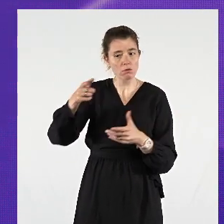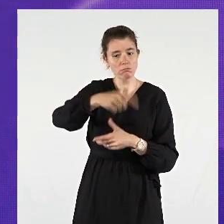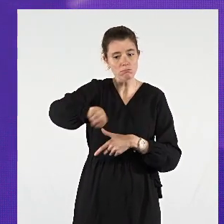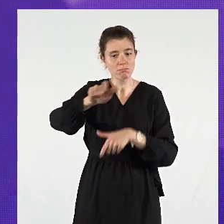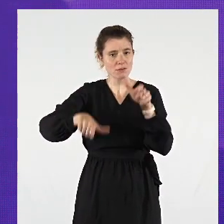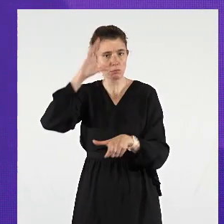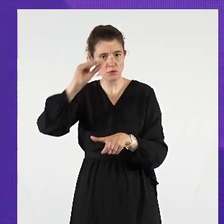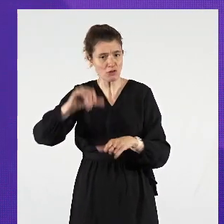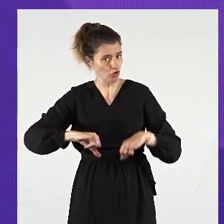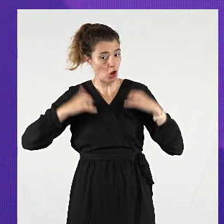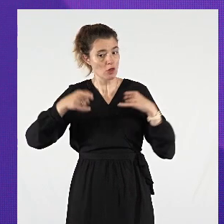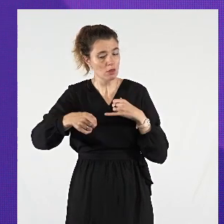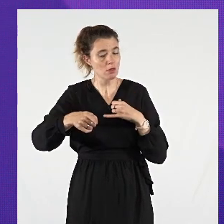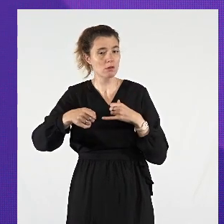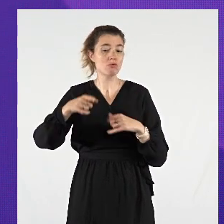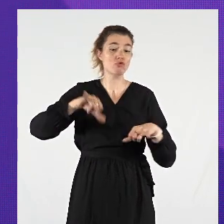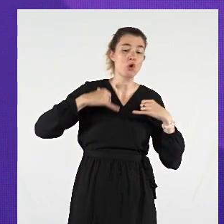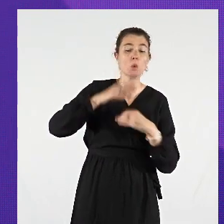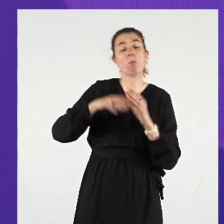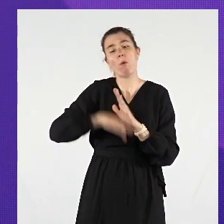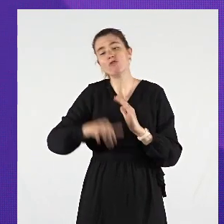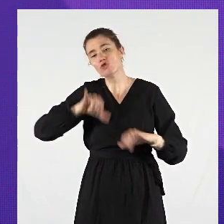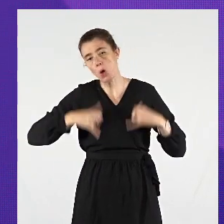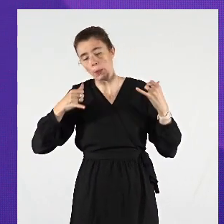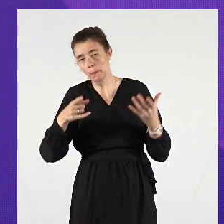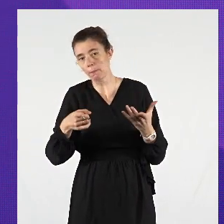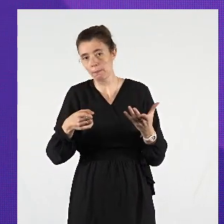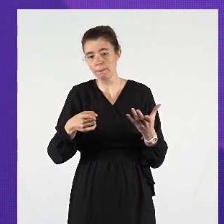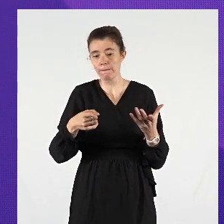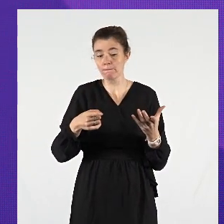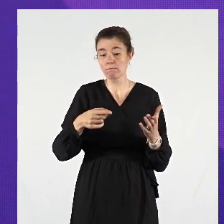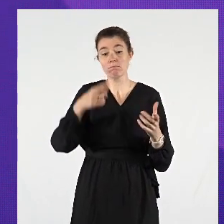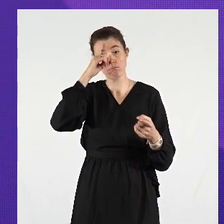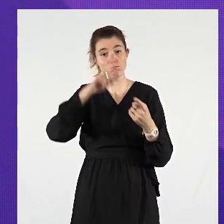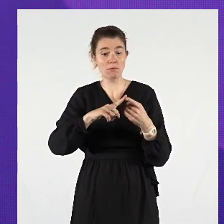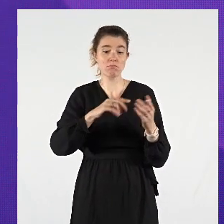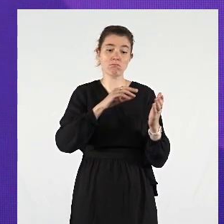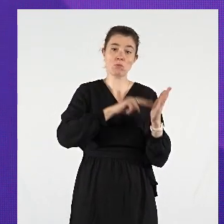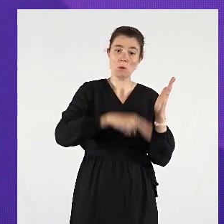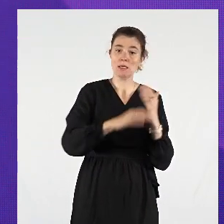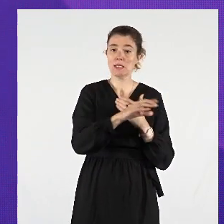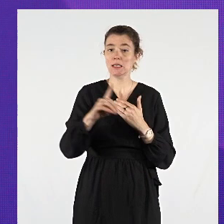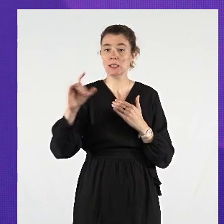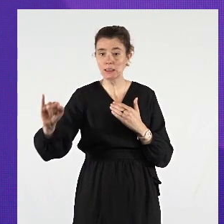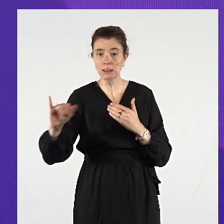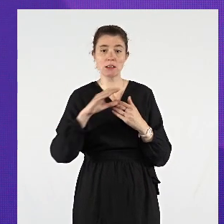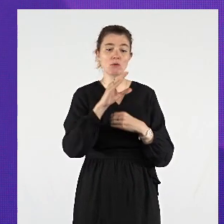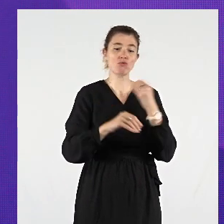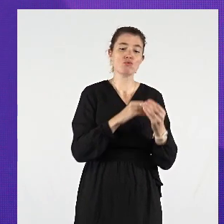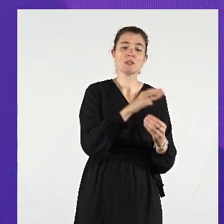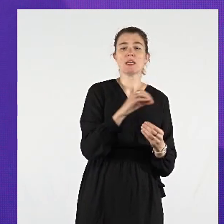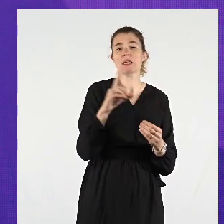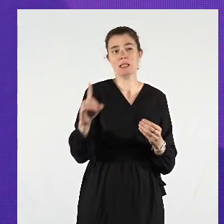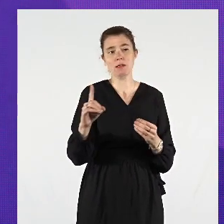des jeunes professionnels et moins jeunes, pour un exercice en contrat à durée indéterminée, en contrat à durée déterminée, pour le redire